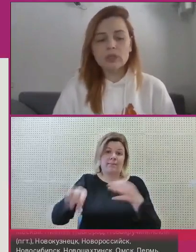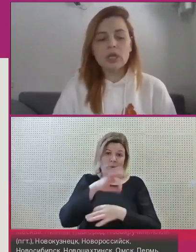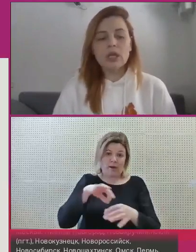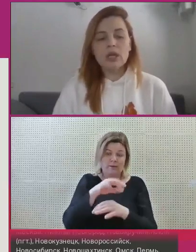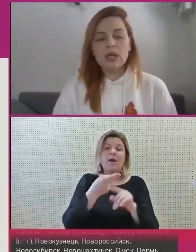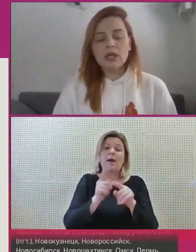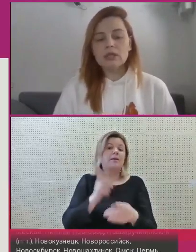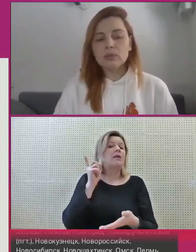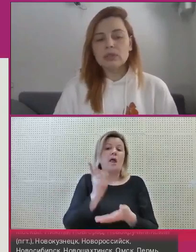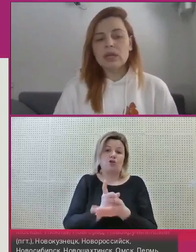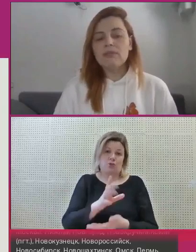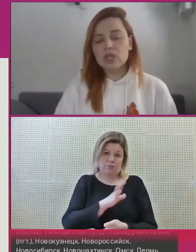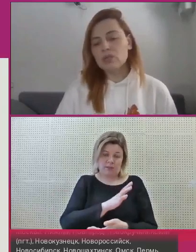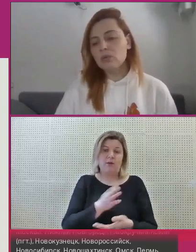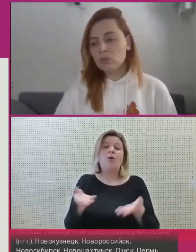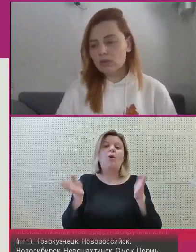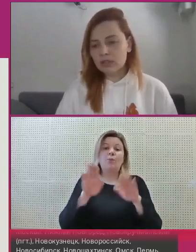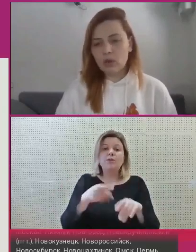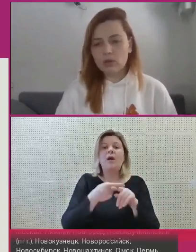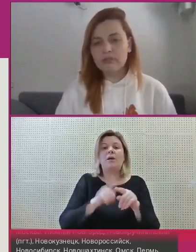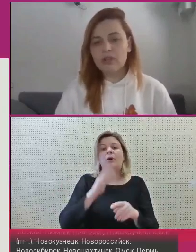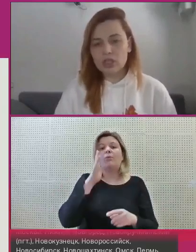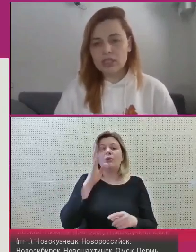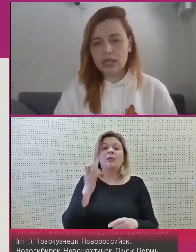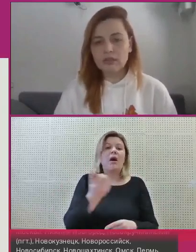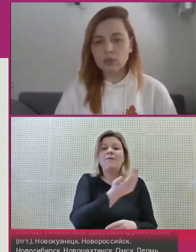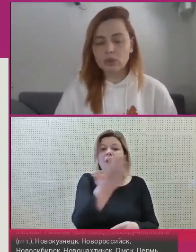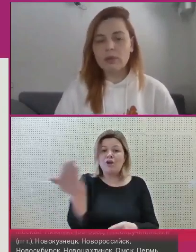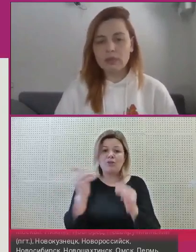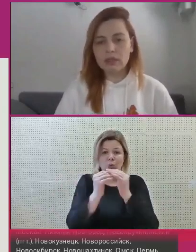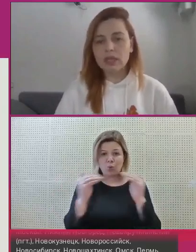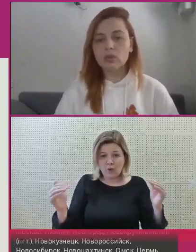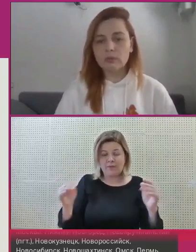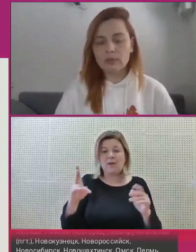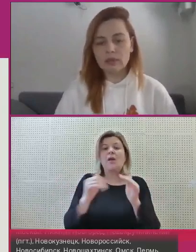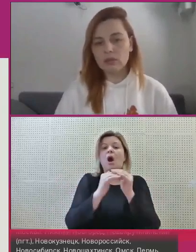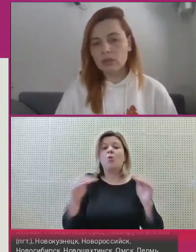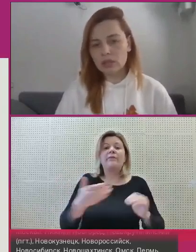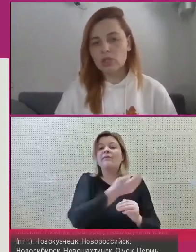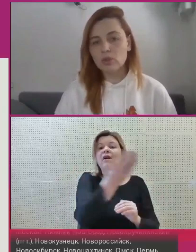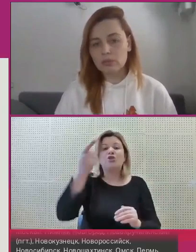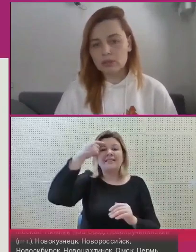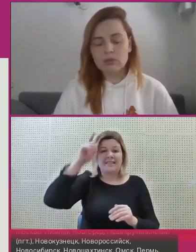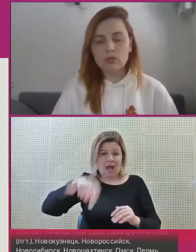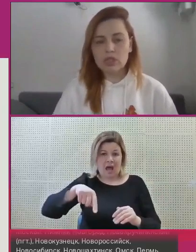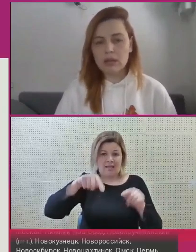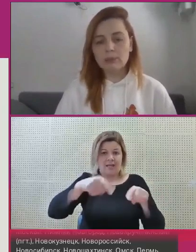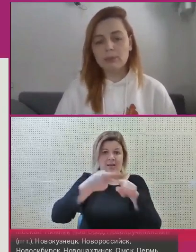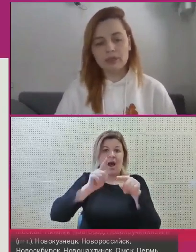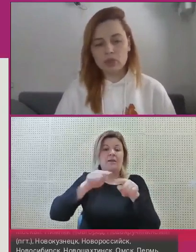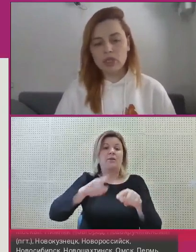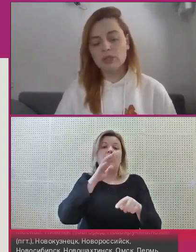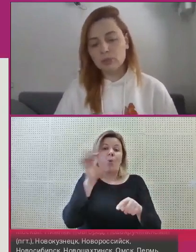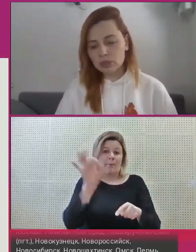быть. Пусть это будет на вашем уровне, на уровне ваших знаний в тот момент, на тот момент, но это должно быть. То же